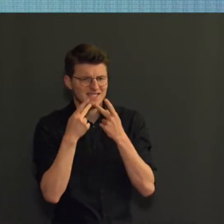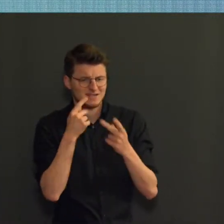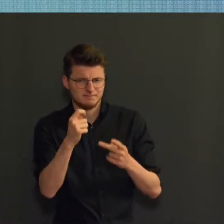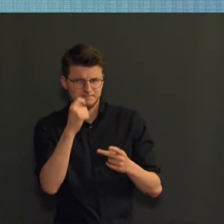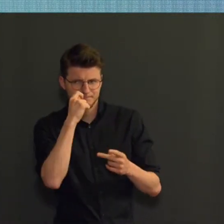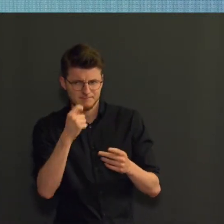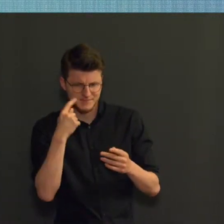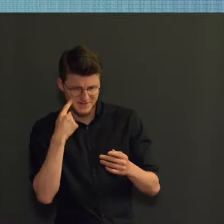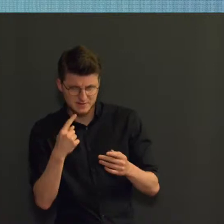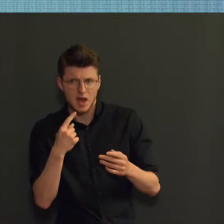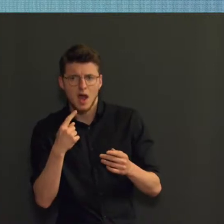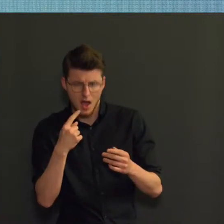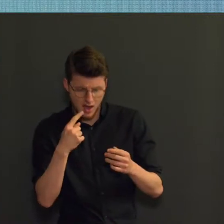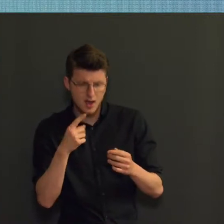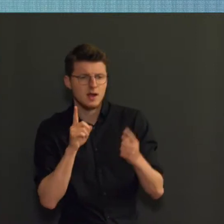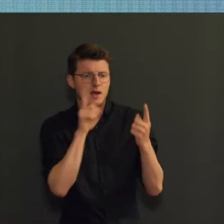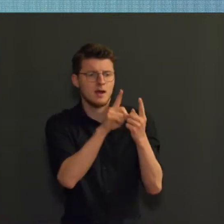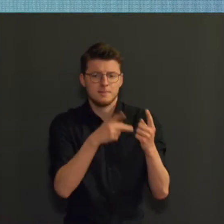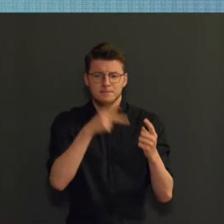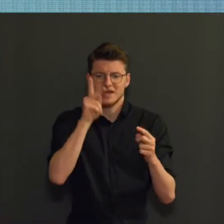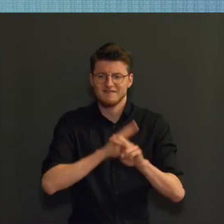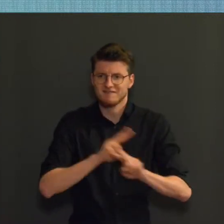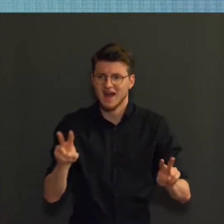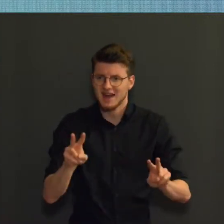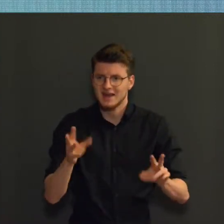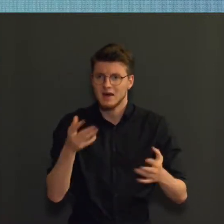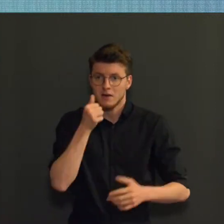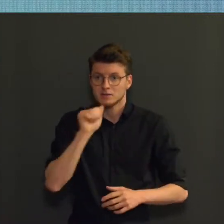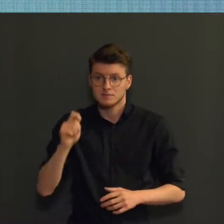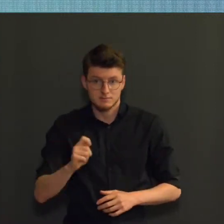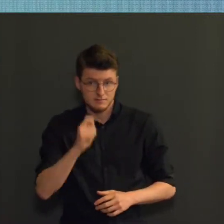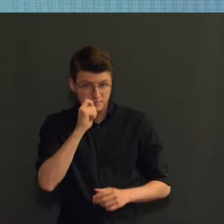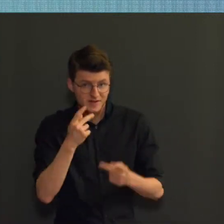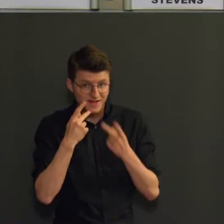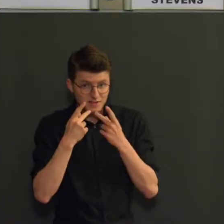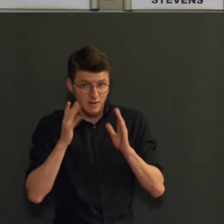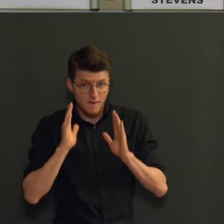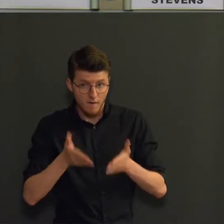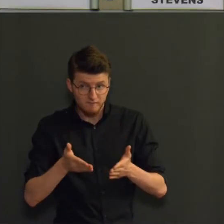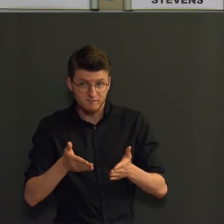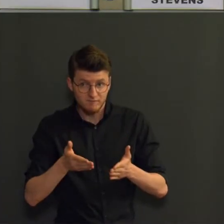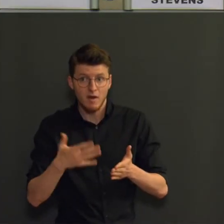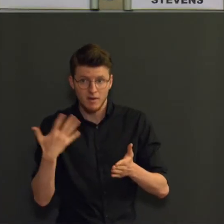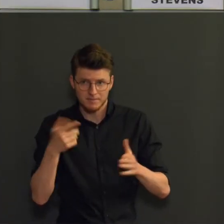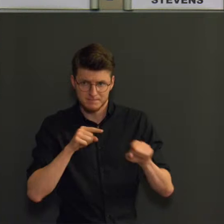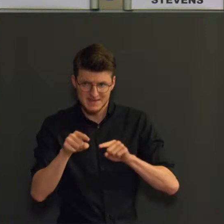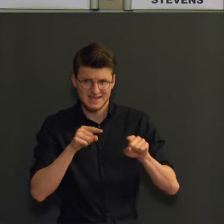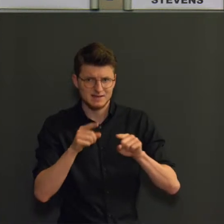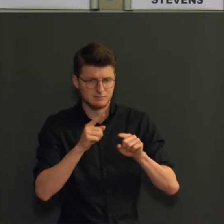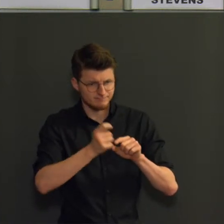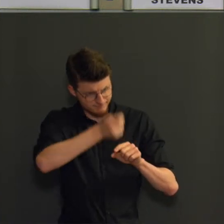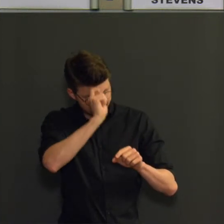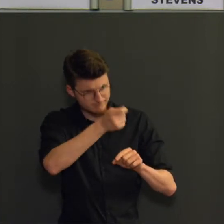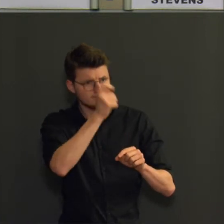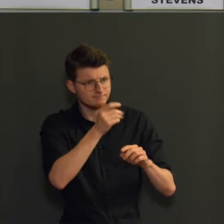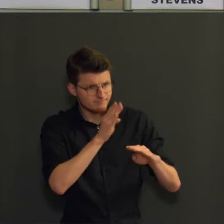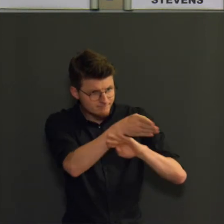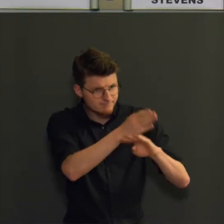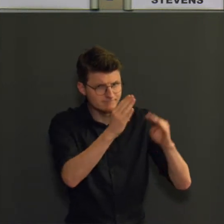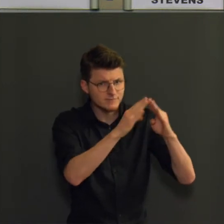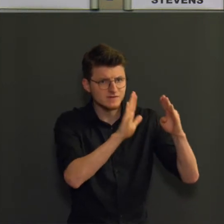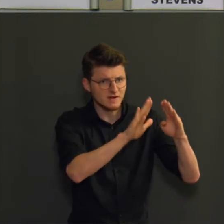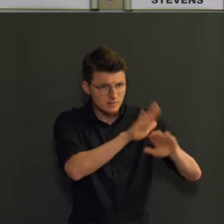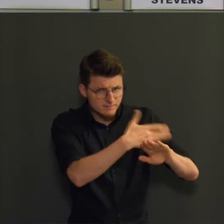van hoffelijkheid, waarmee je de gezondheid van je vrienden of familie respecteert. Een zelftest kan aangekocht worden